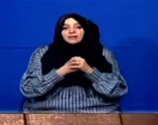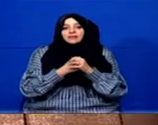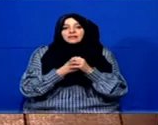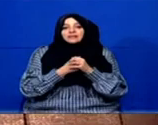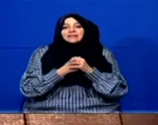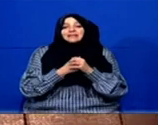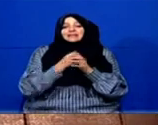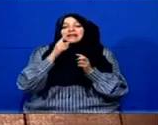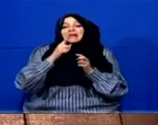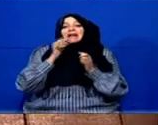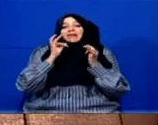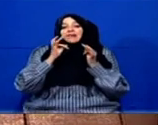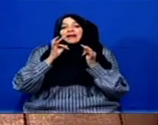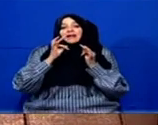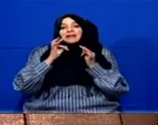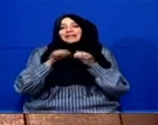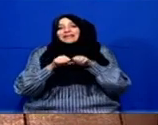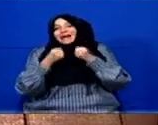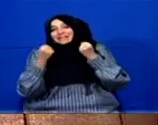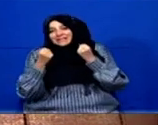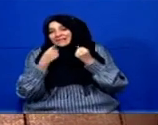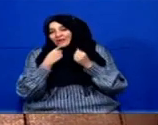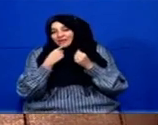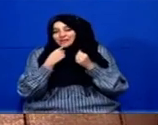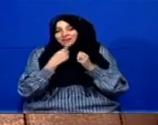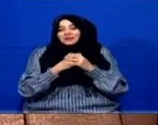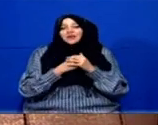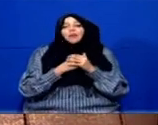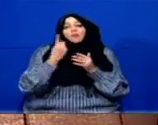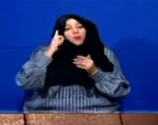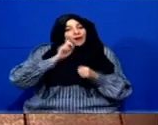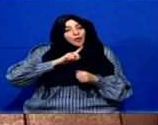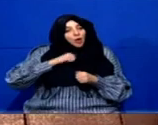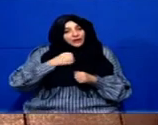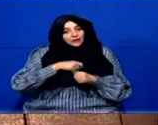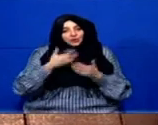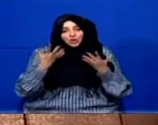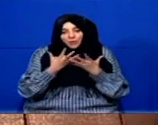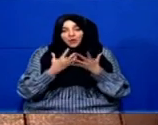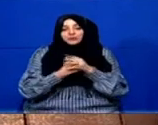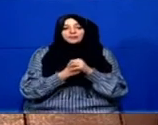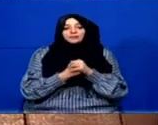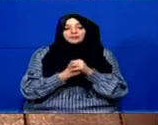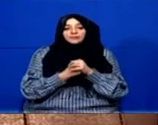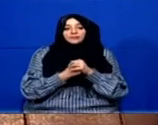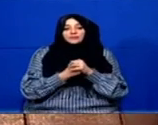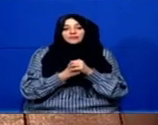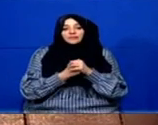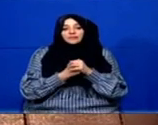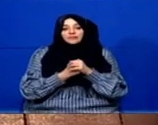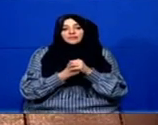قد انكسرت والمساله المنكسره تحتاج الى جبر وتصحيح كيف